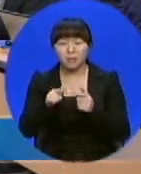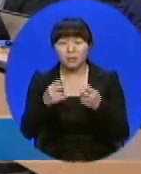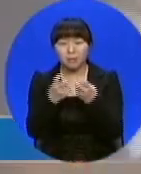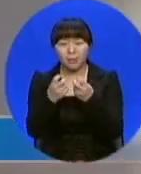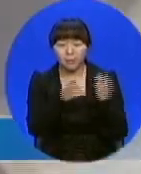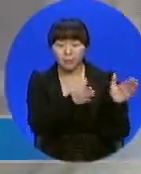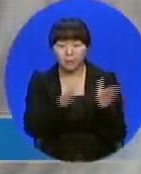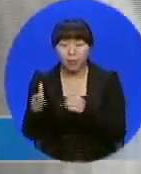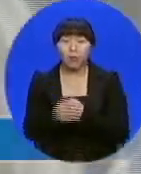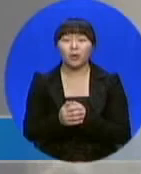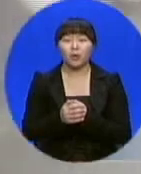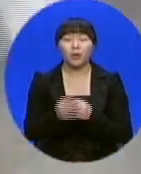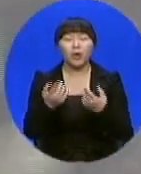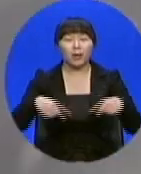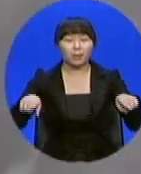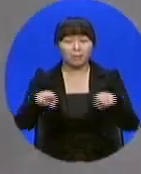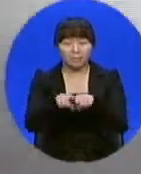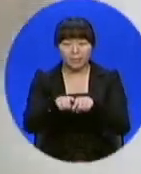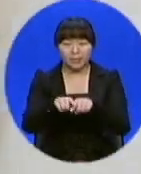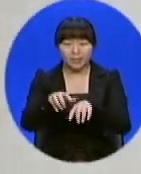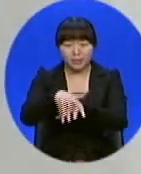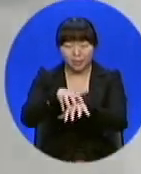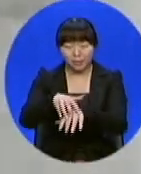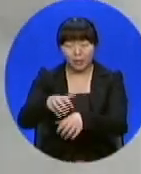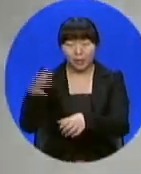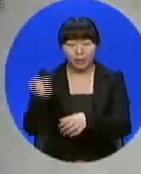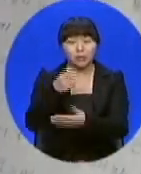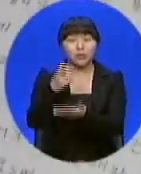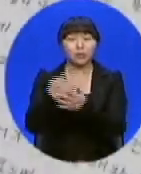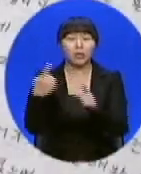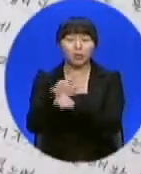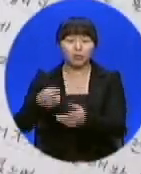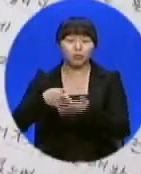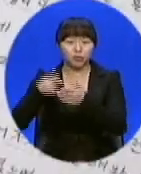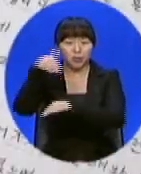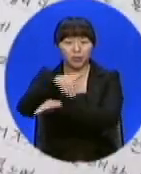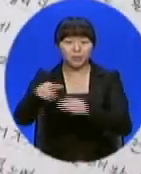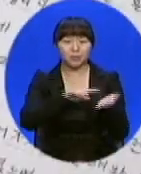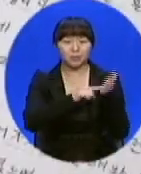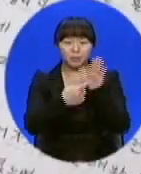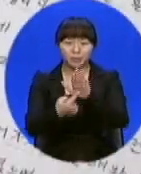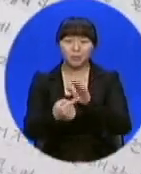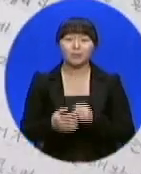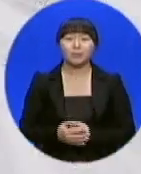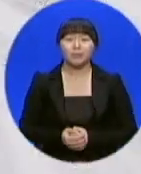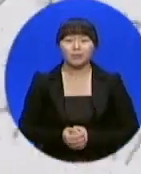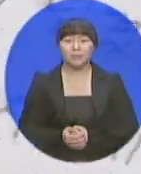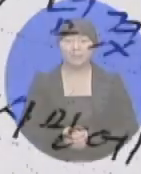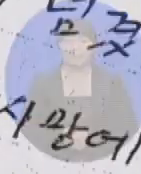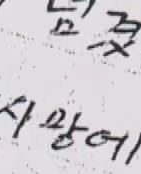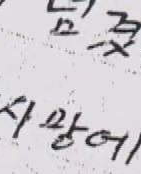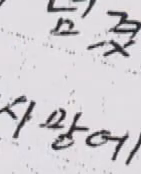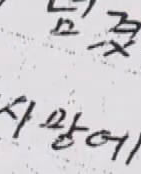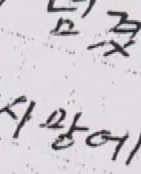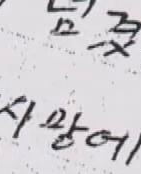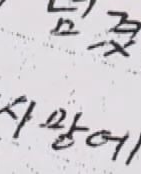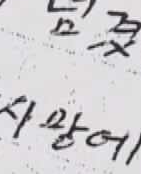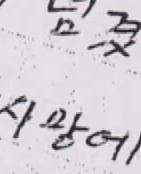등 민관 합동체계 구축을 통한 제도 개선을 추진하겠다고 말했습니다. 복지TV 뉴스 박정인입니다.